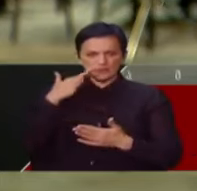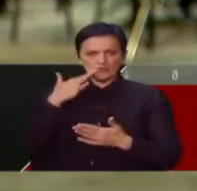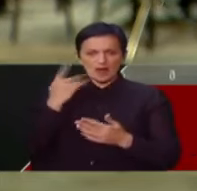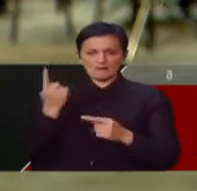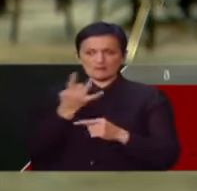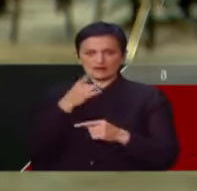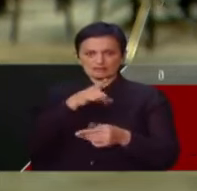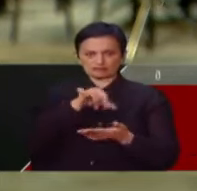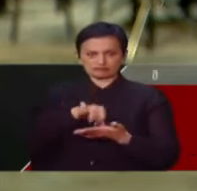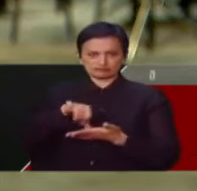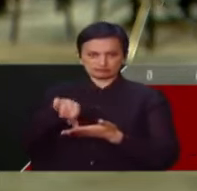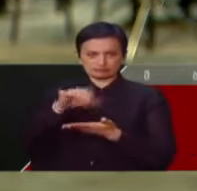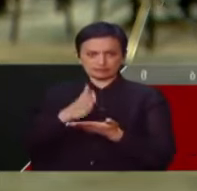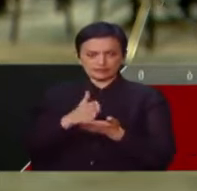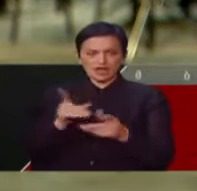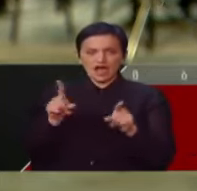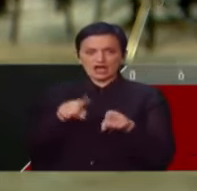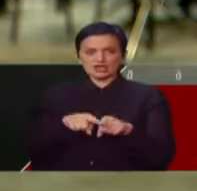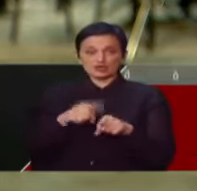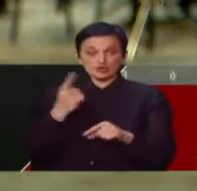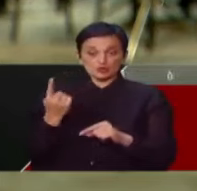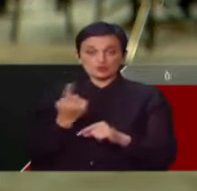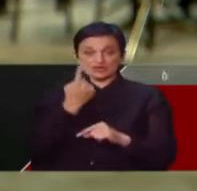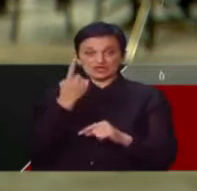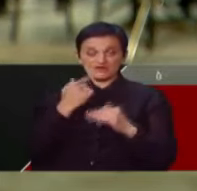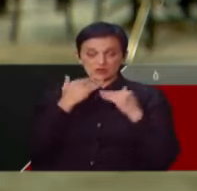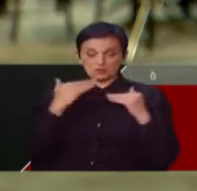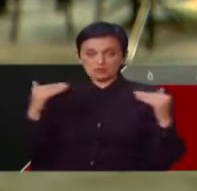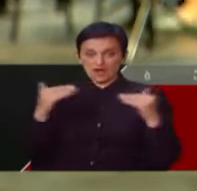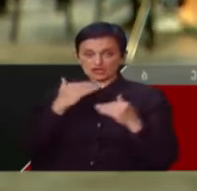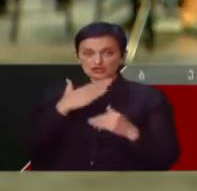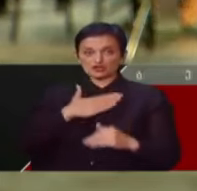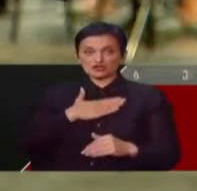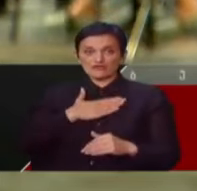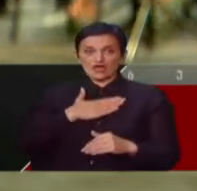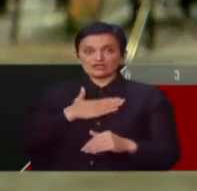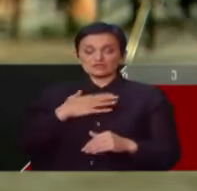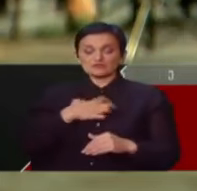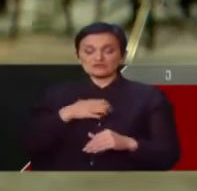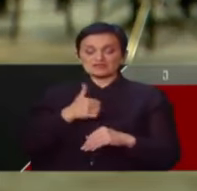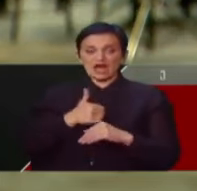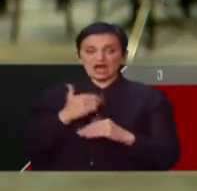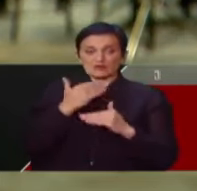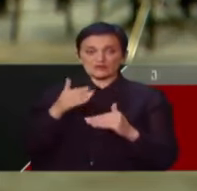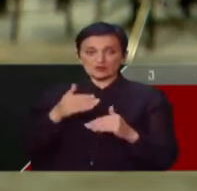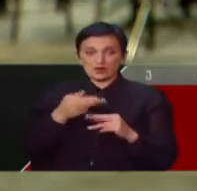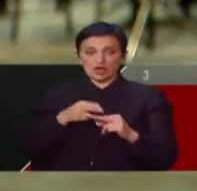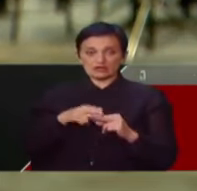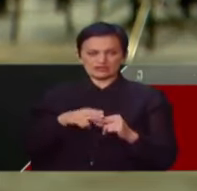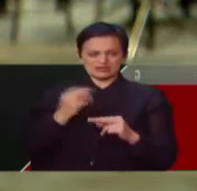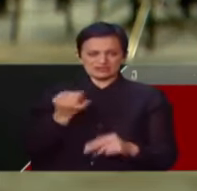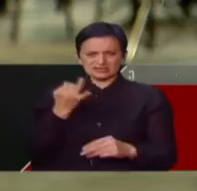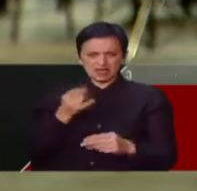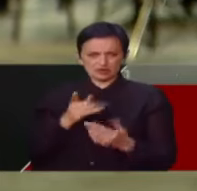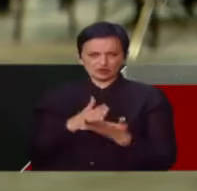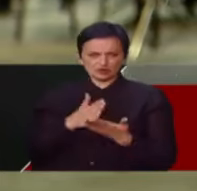დებიუტანტი. ასე მოხდა, რომ პირველად ვერიან ჩვენი მთავარი პარტიის შემსრულებლები ამ პარტიებს, ამით არის